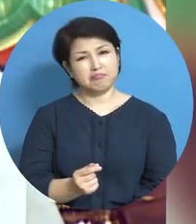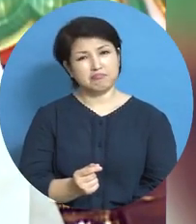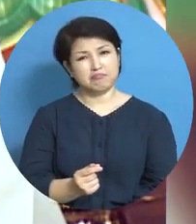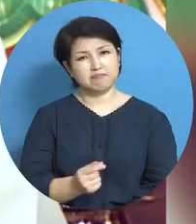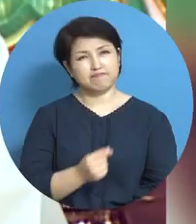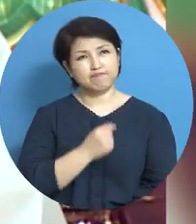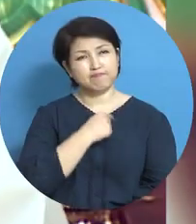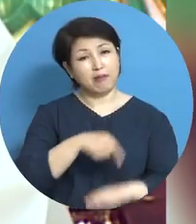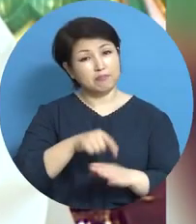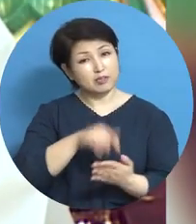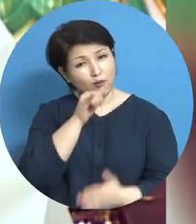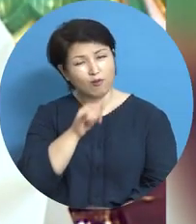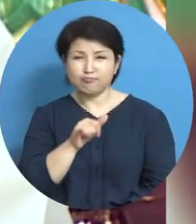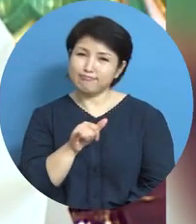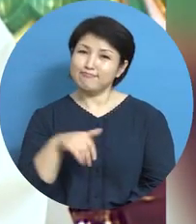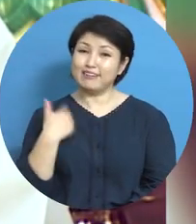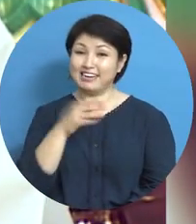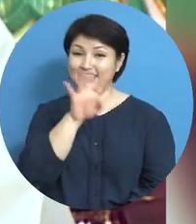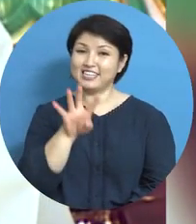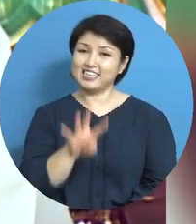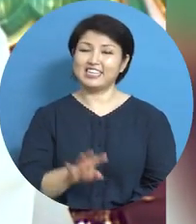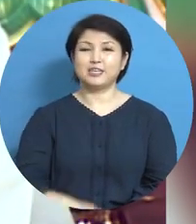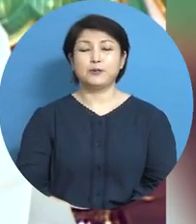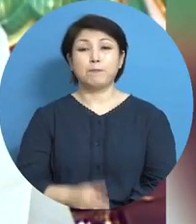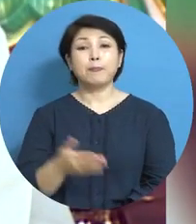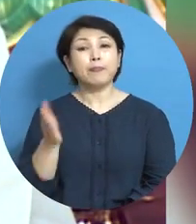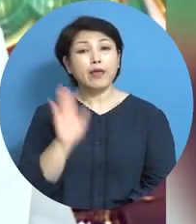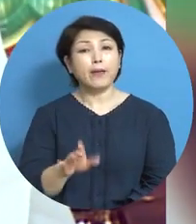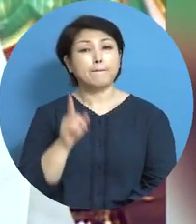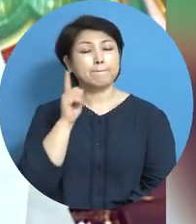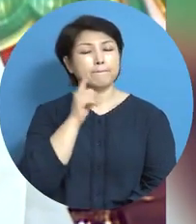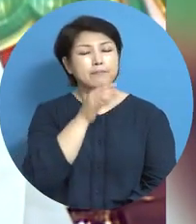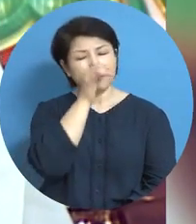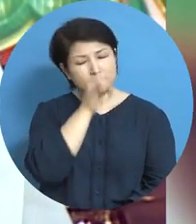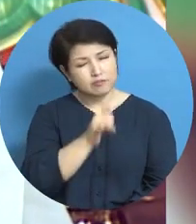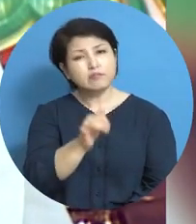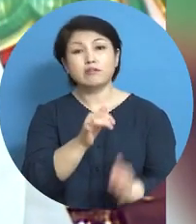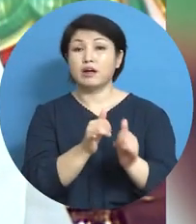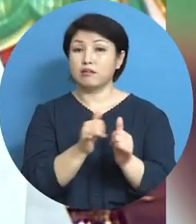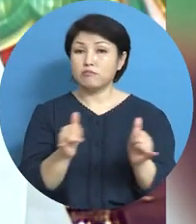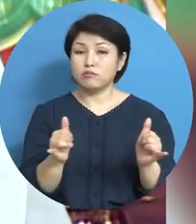왜 그랬을까? 그건 그렇게 훌륭한 분이라면